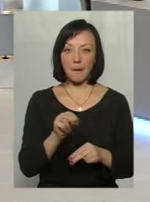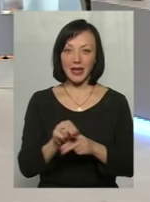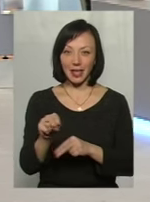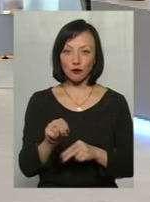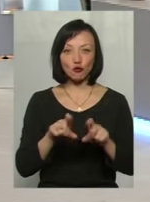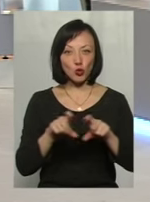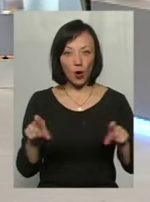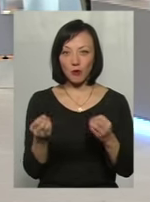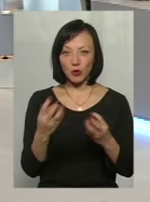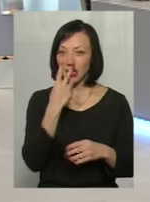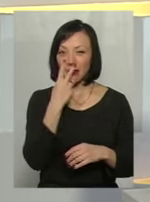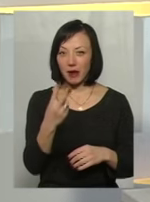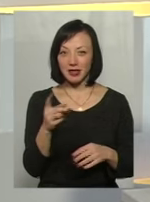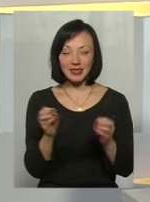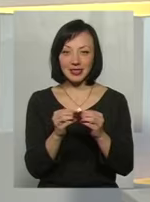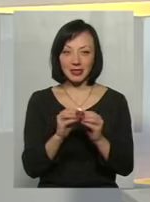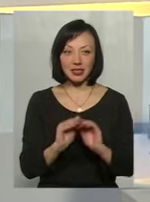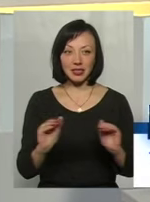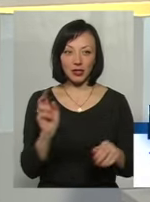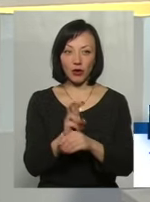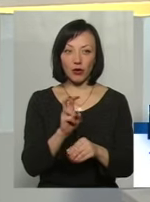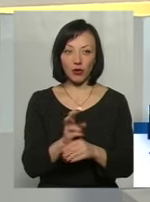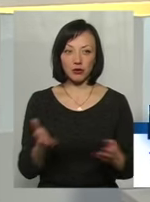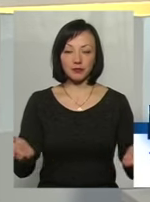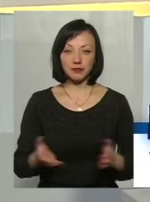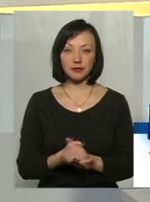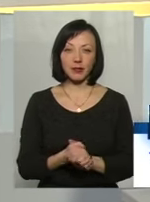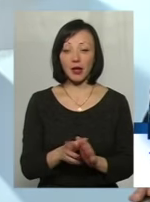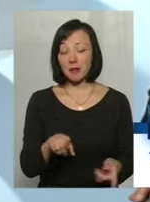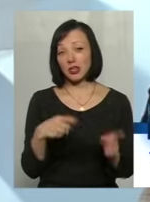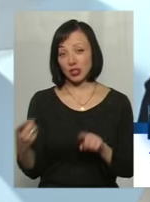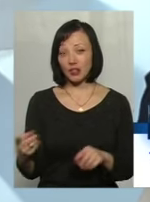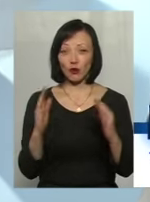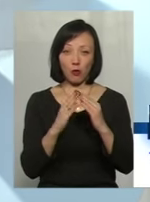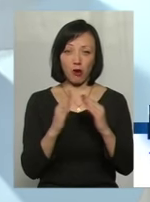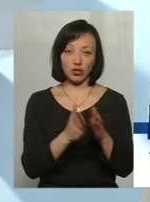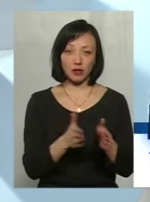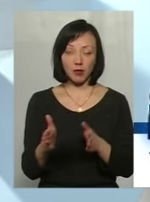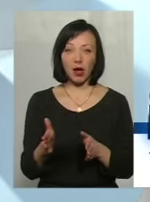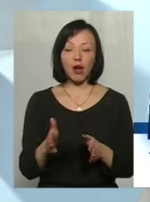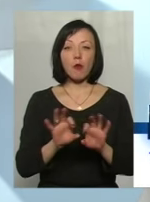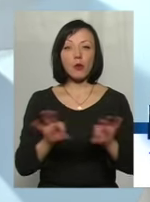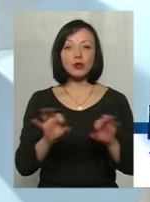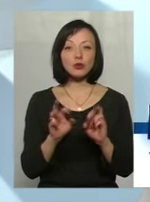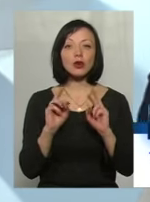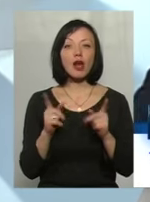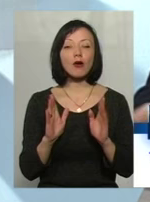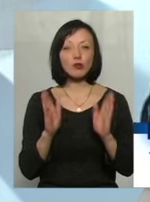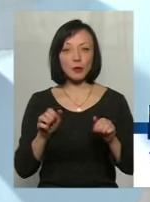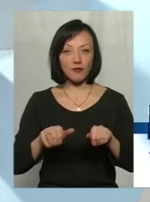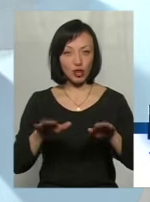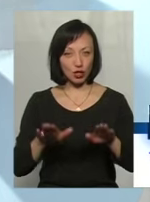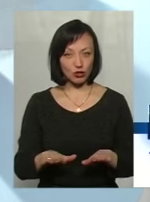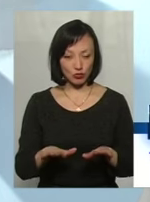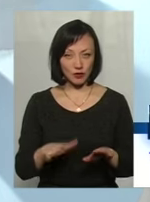ви просто не бачили, що ті самі діти так, до них ходять? Перейшли в домашній режим. Да. Поясню, як ми будемо вирішувати. Один із